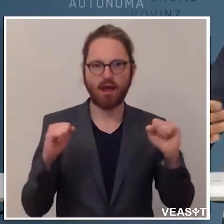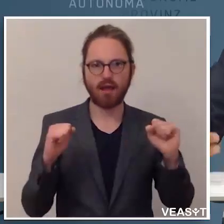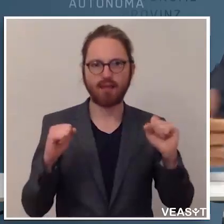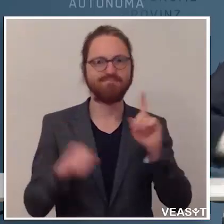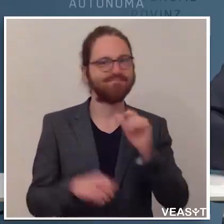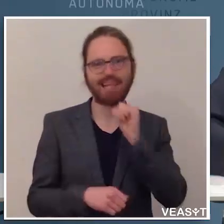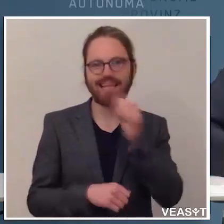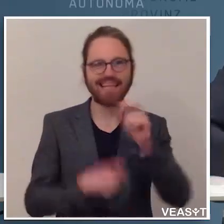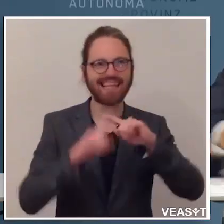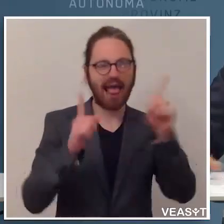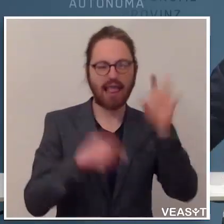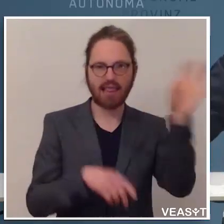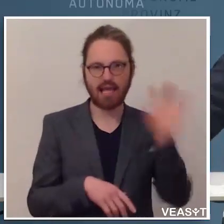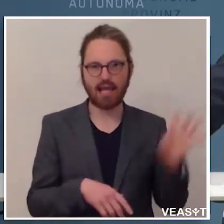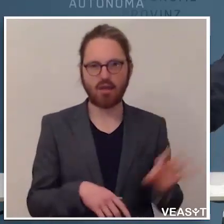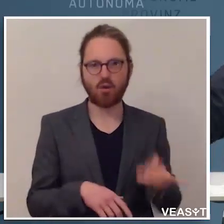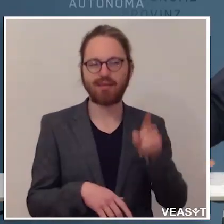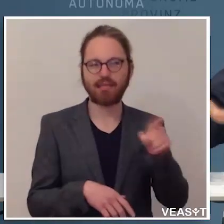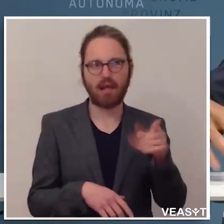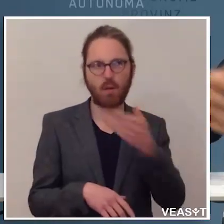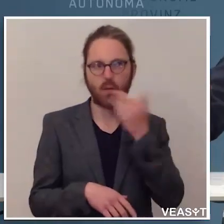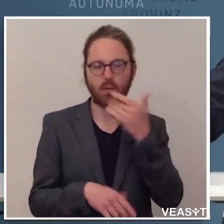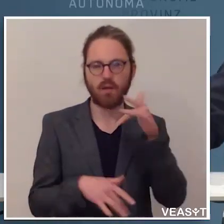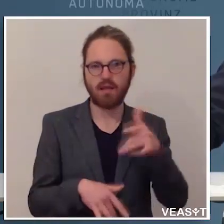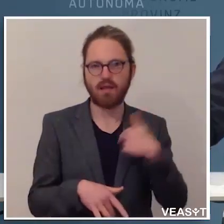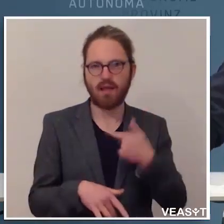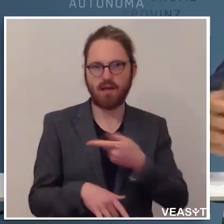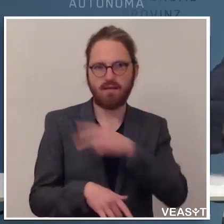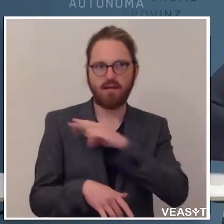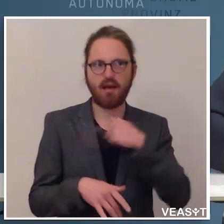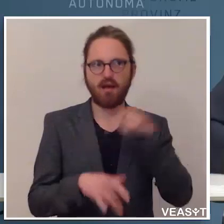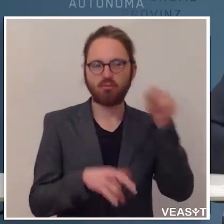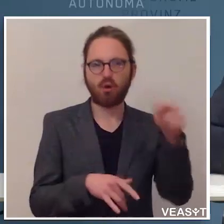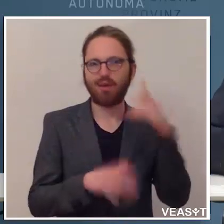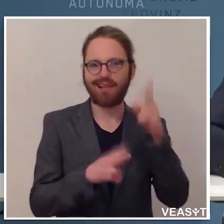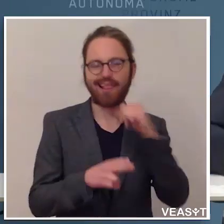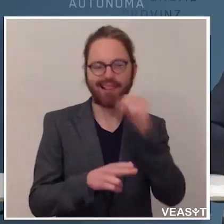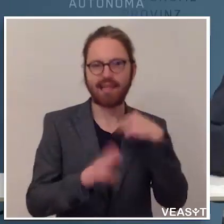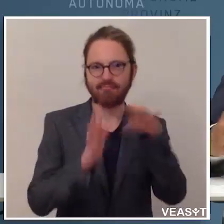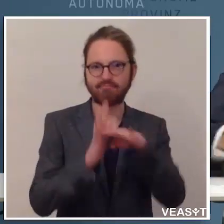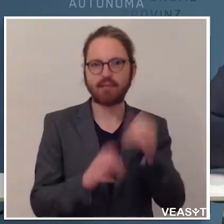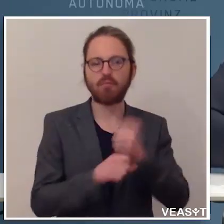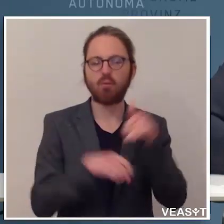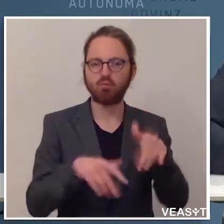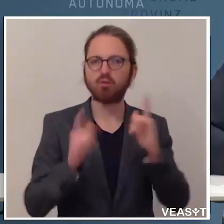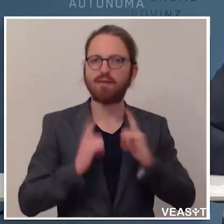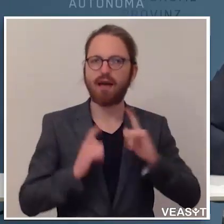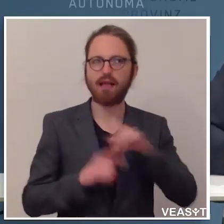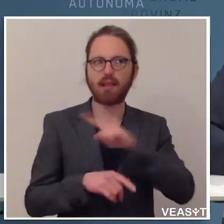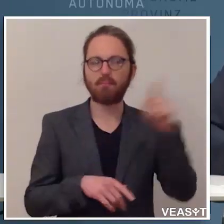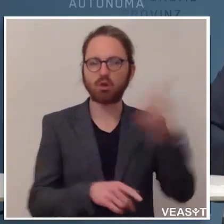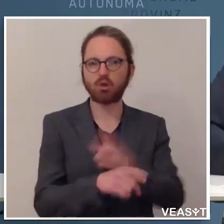Zuständigkeit, das können wir nicht regeln, und dort müssen wir dann warten, bis auch auf staatlicher Ebene eine erhöhte Bewegungsfreiheit zwischen den